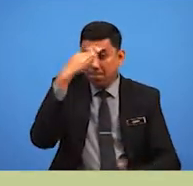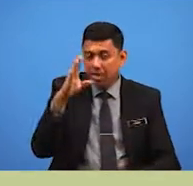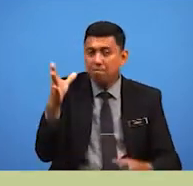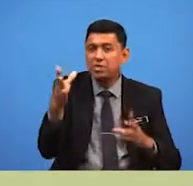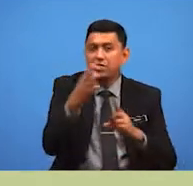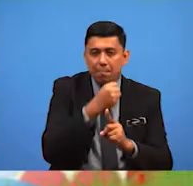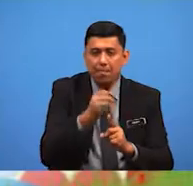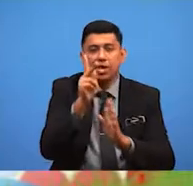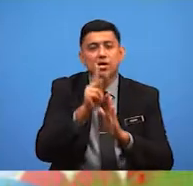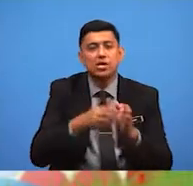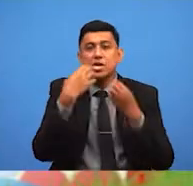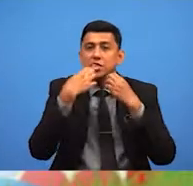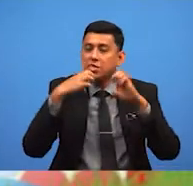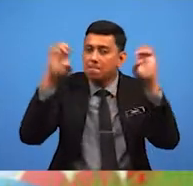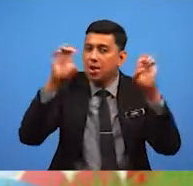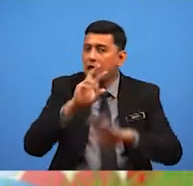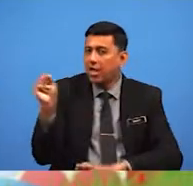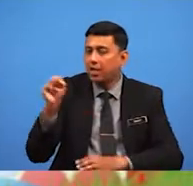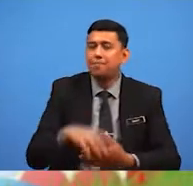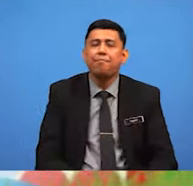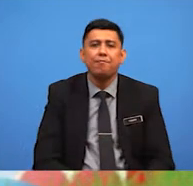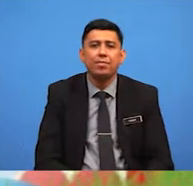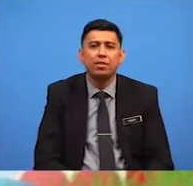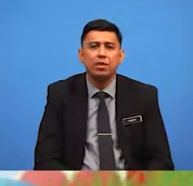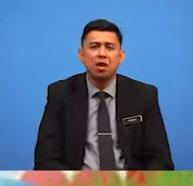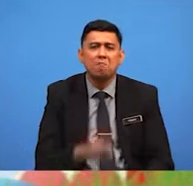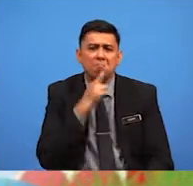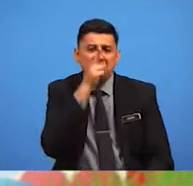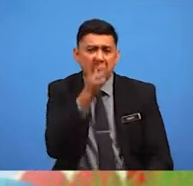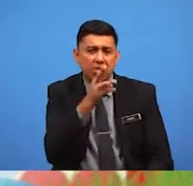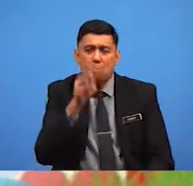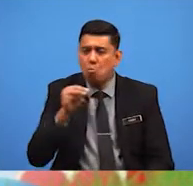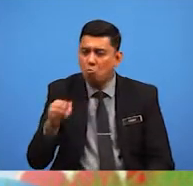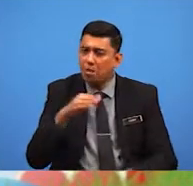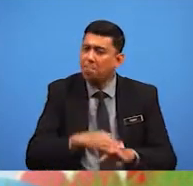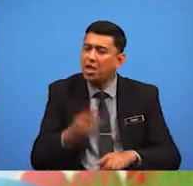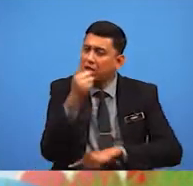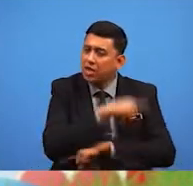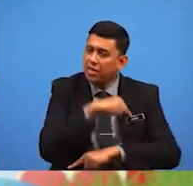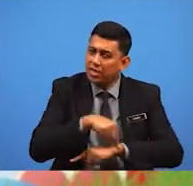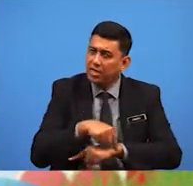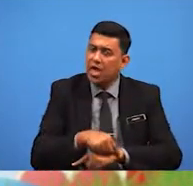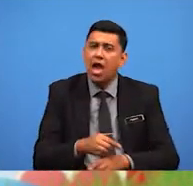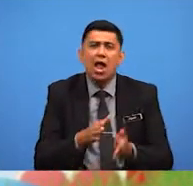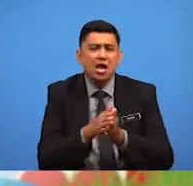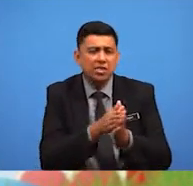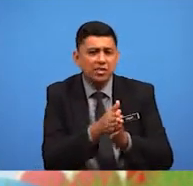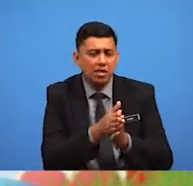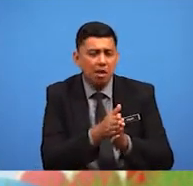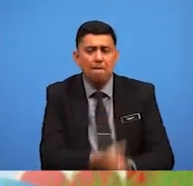kecemerlangan. Realiti murid pada hari ini perlu gigih berdepan pelbagai